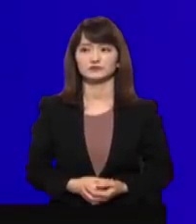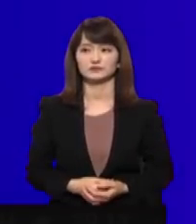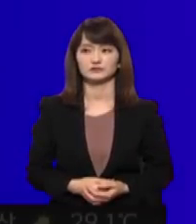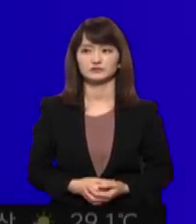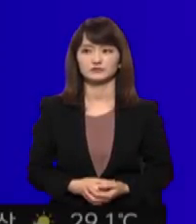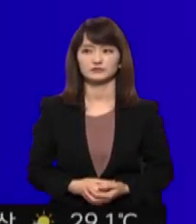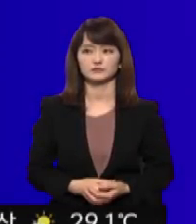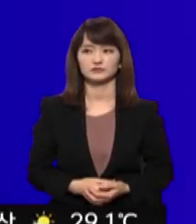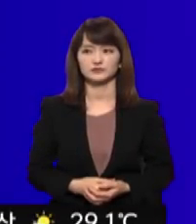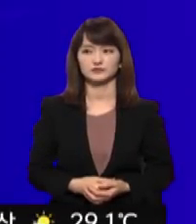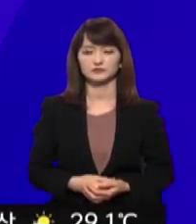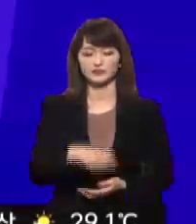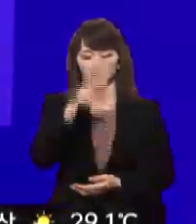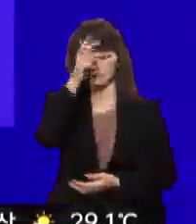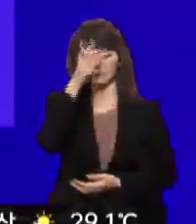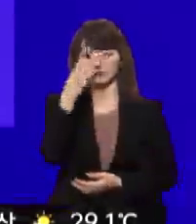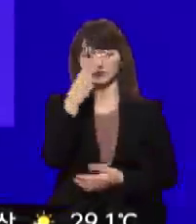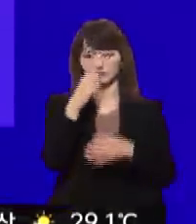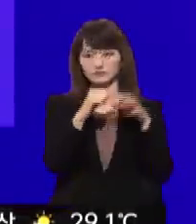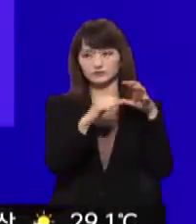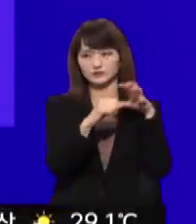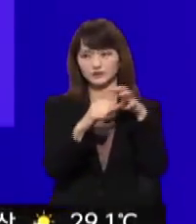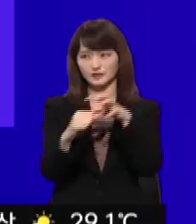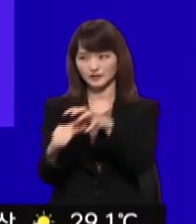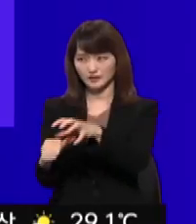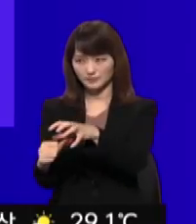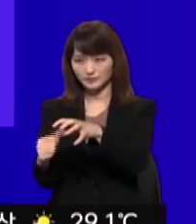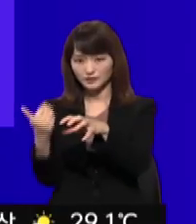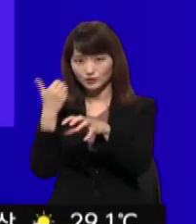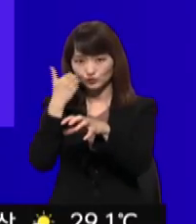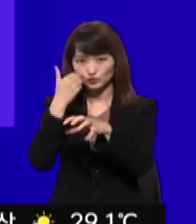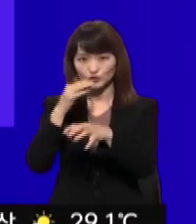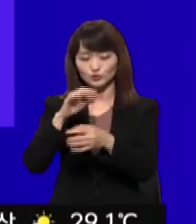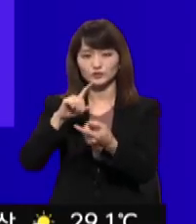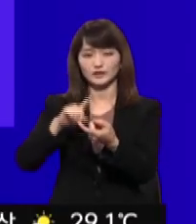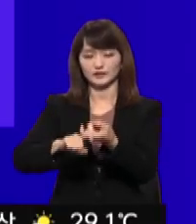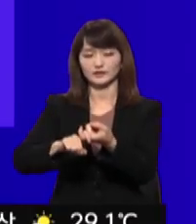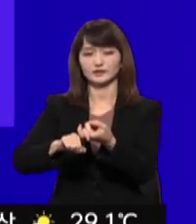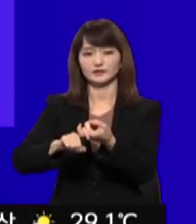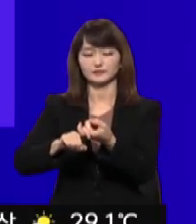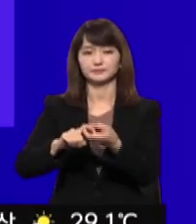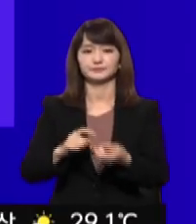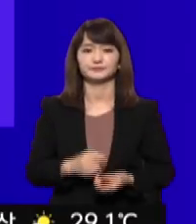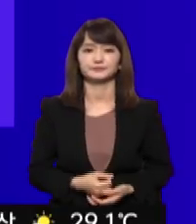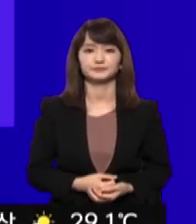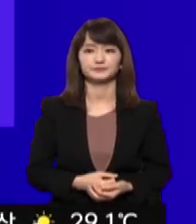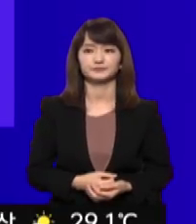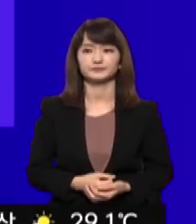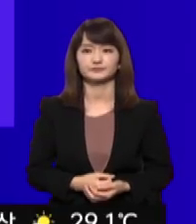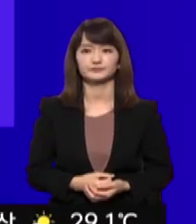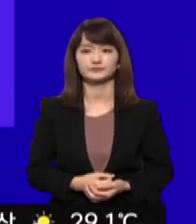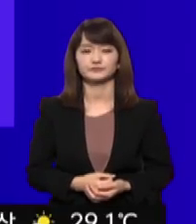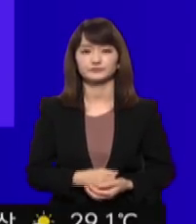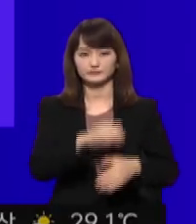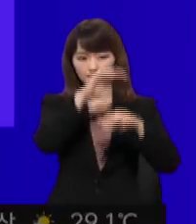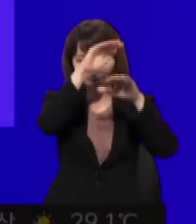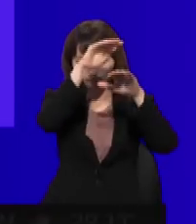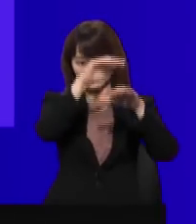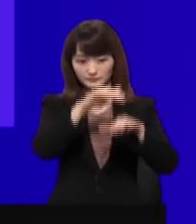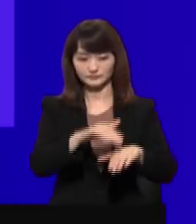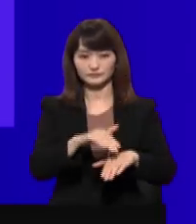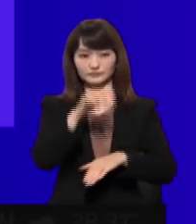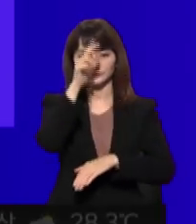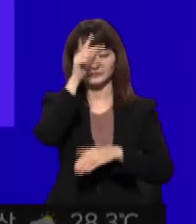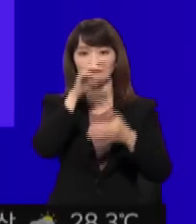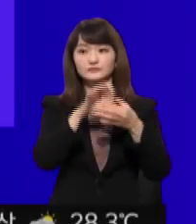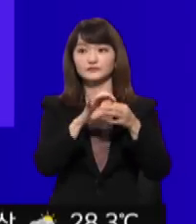몰린 이준석 수사 경찰 압박 배경엔 윤핵관이란 내용이 들어가고요 그 본문 내용 중에 보면